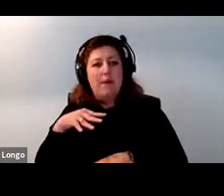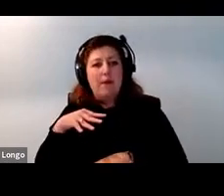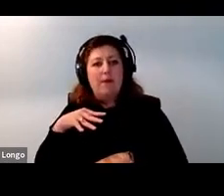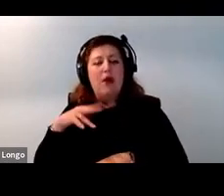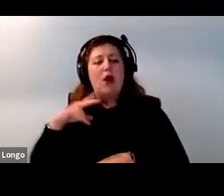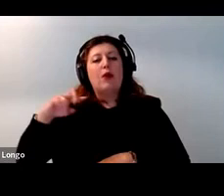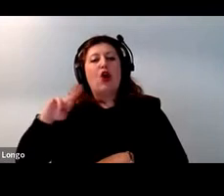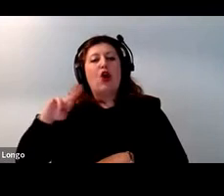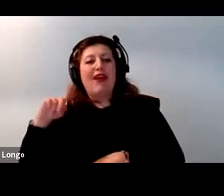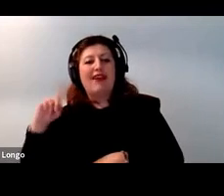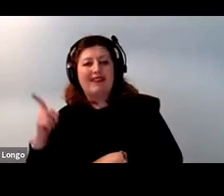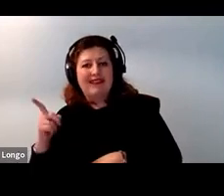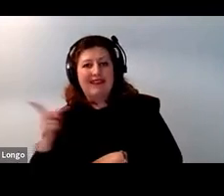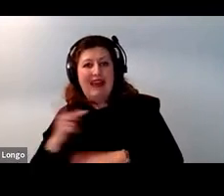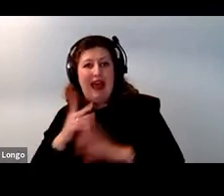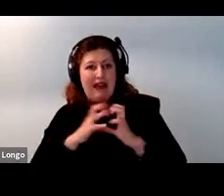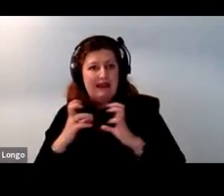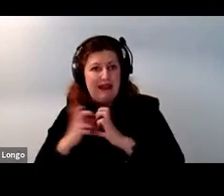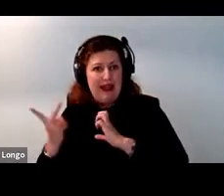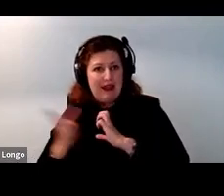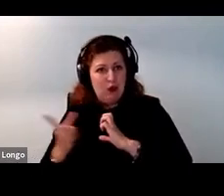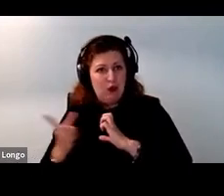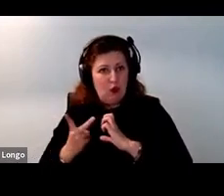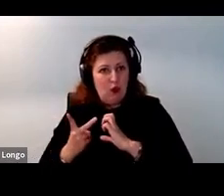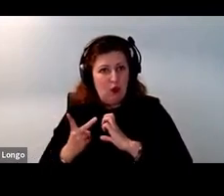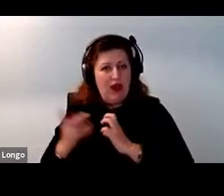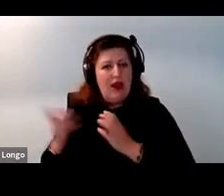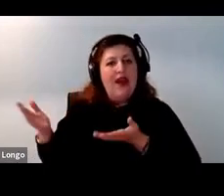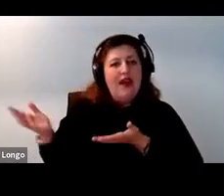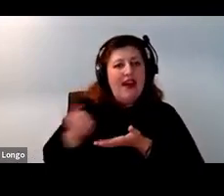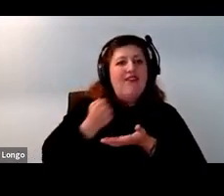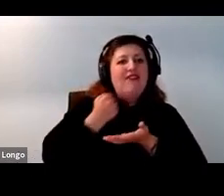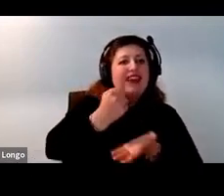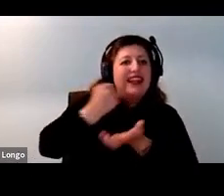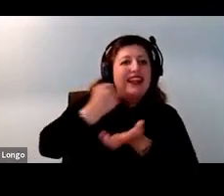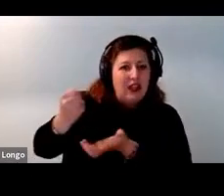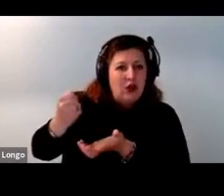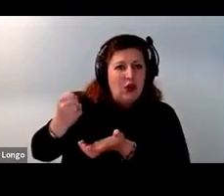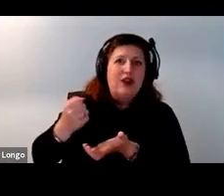e che altri finanziatori li stiamo cercando